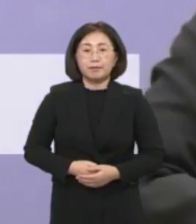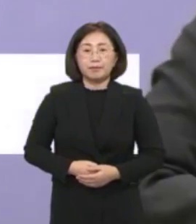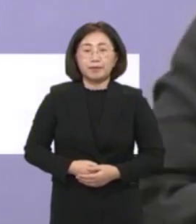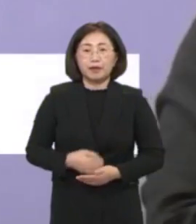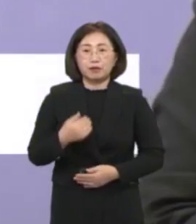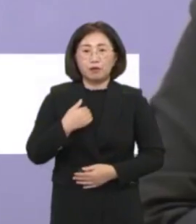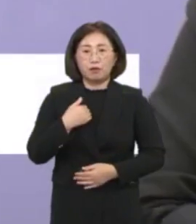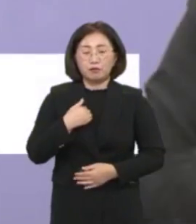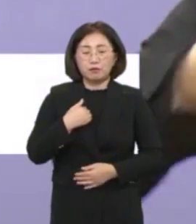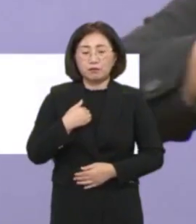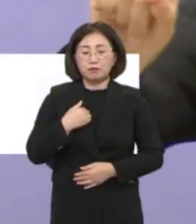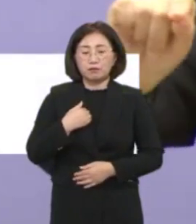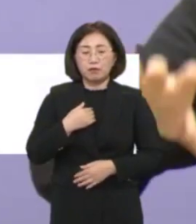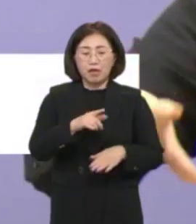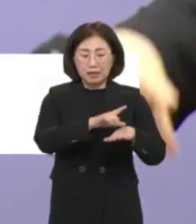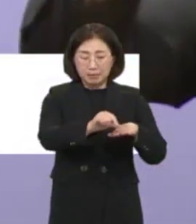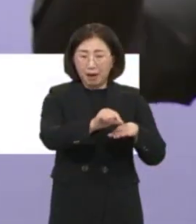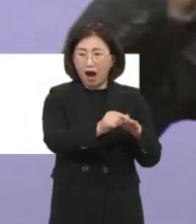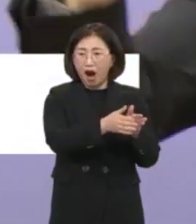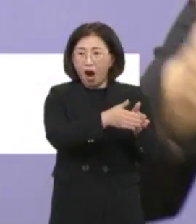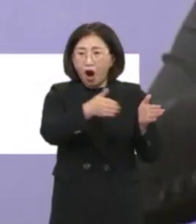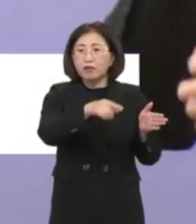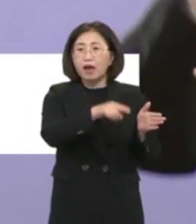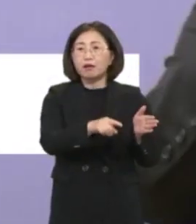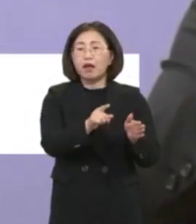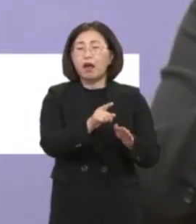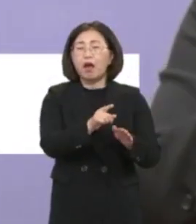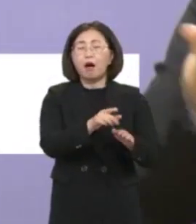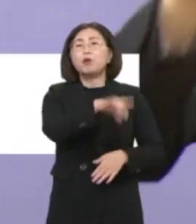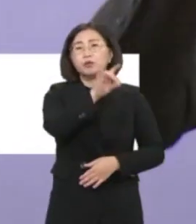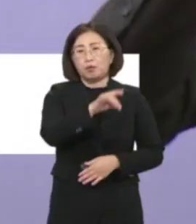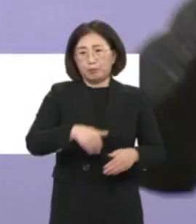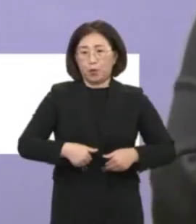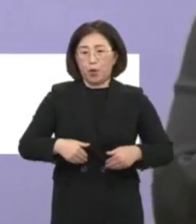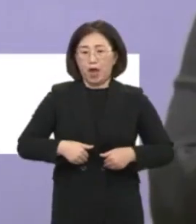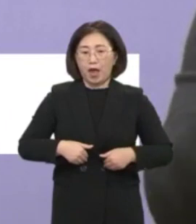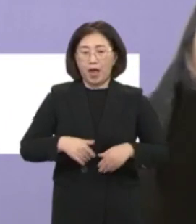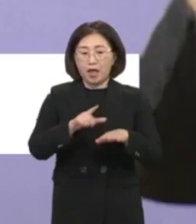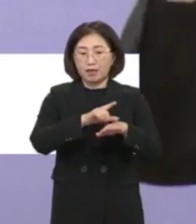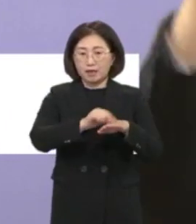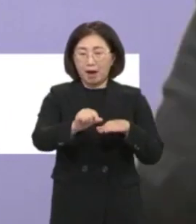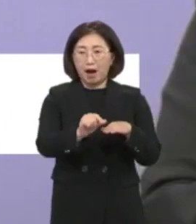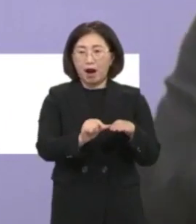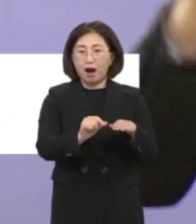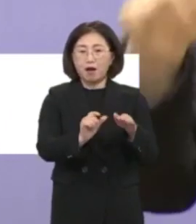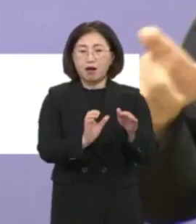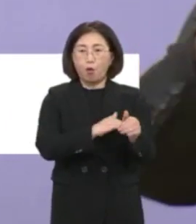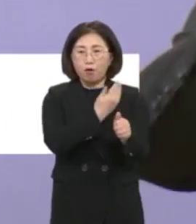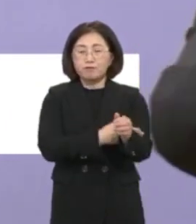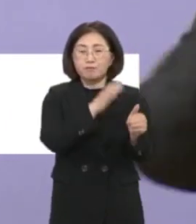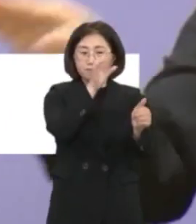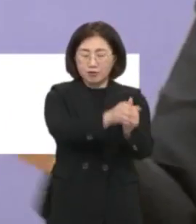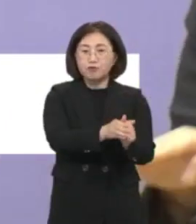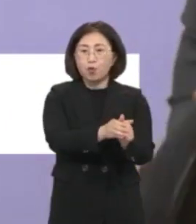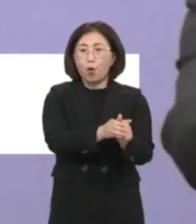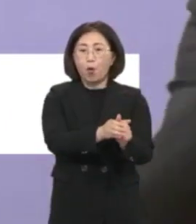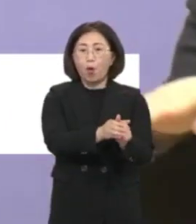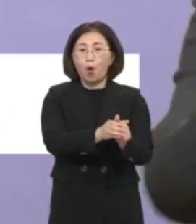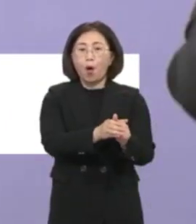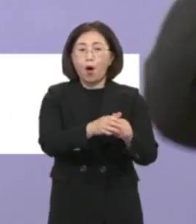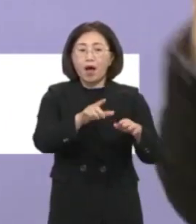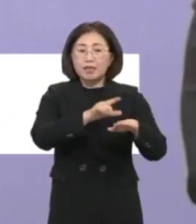저는 지방 메가시티가 저는 우선이다. 그래서 지방 분권, 균형발전, 그래서 지방시대 구현을 위해서